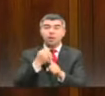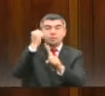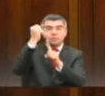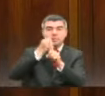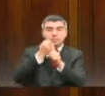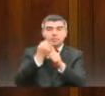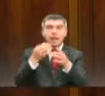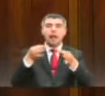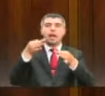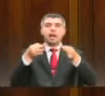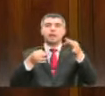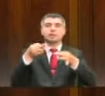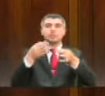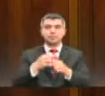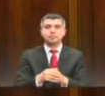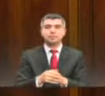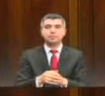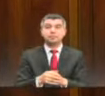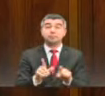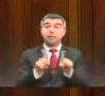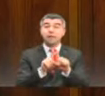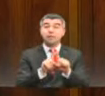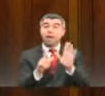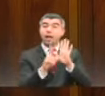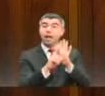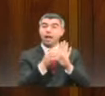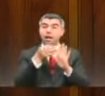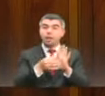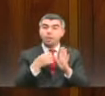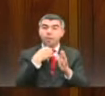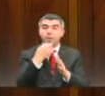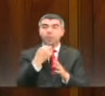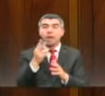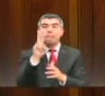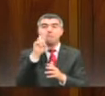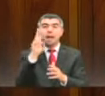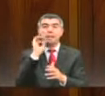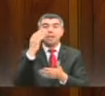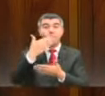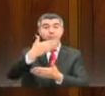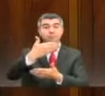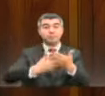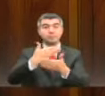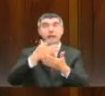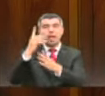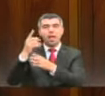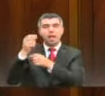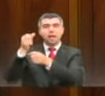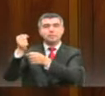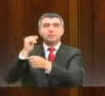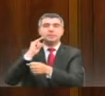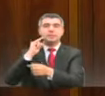العدالة. فميثاق إصلاح العدالة الذي دعا صاحب الجلالة محمد السادس حفظه الله